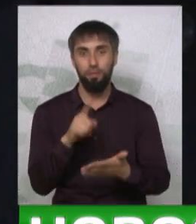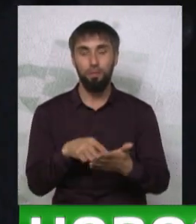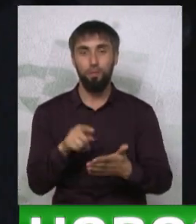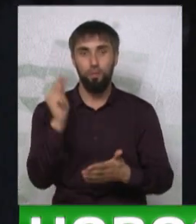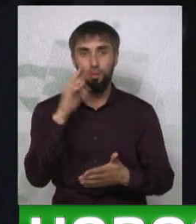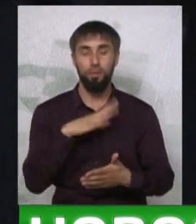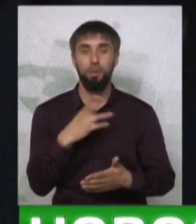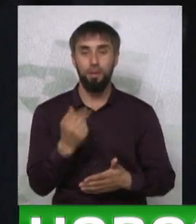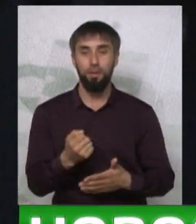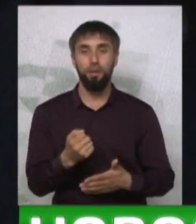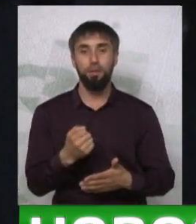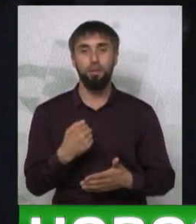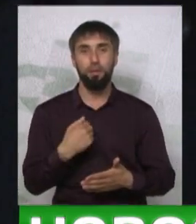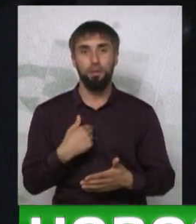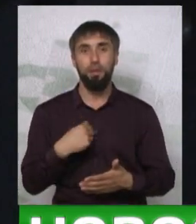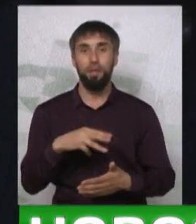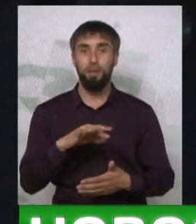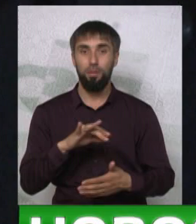смогла, здесь лежу.